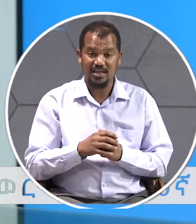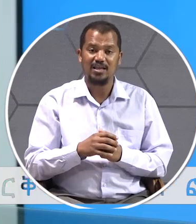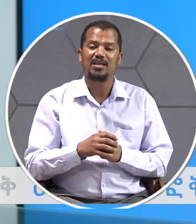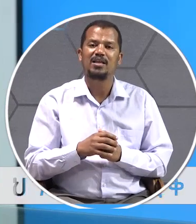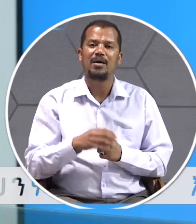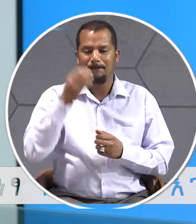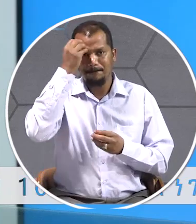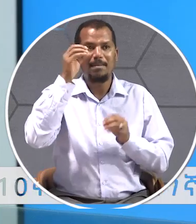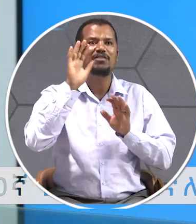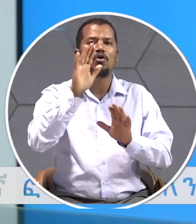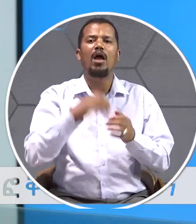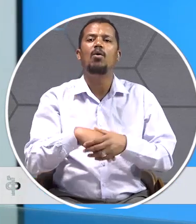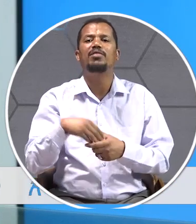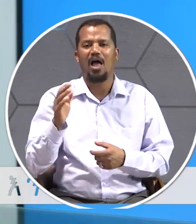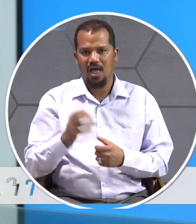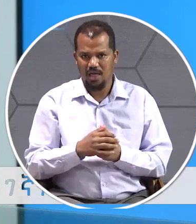ማስተዋቂያ ነው የወጣው